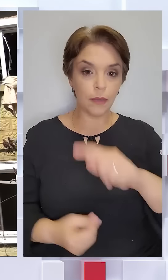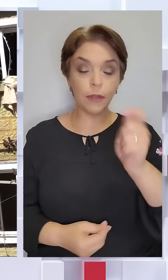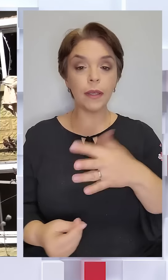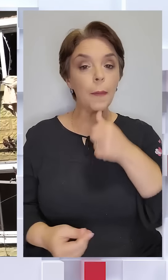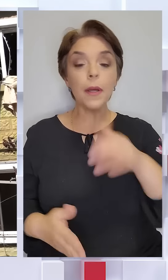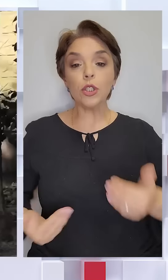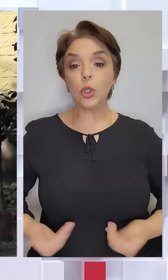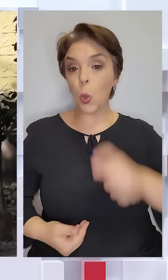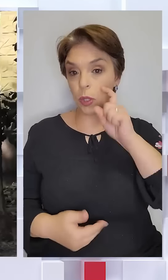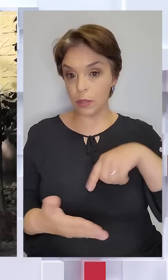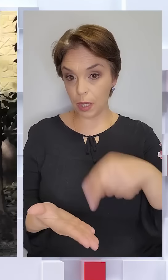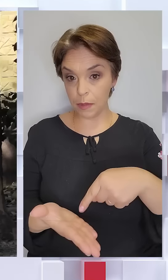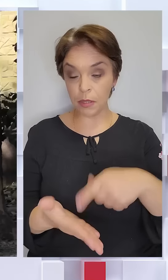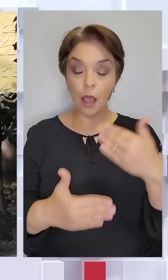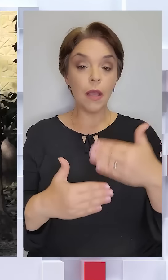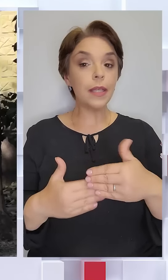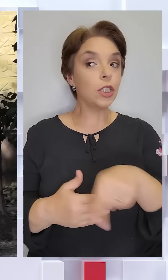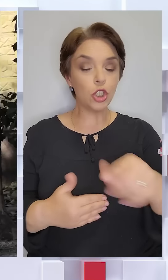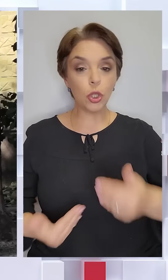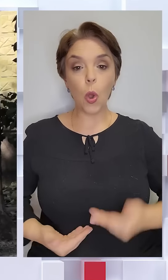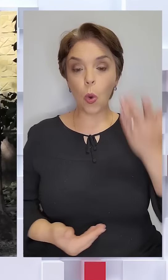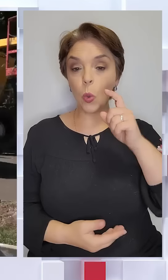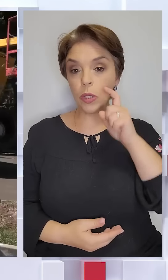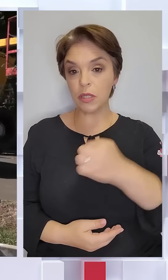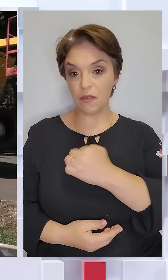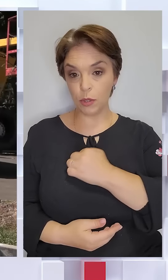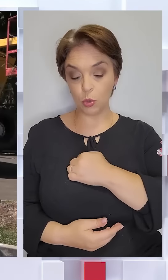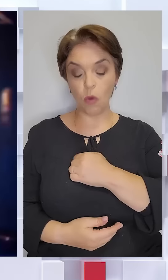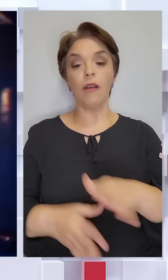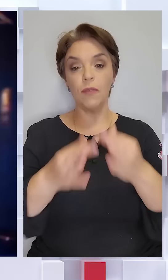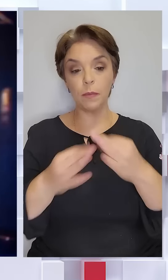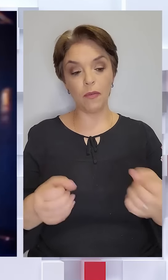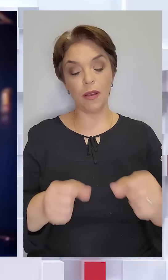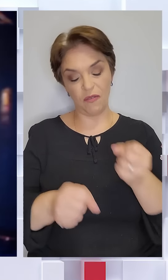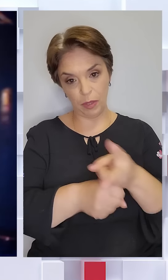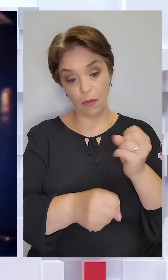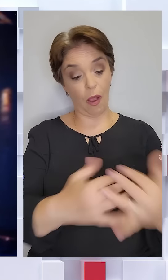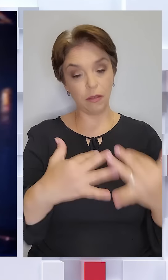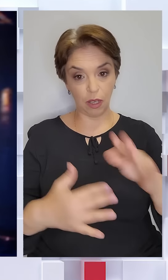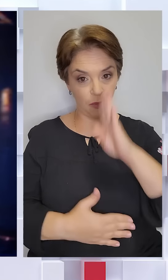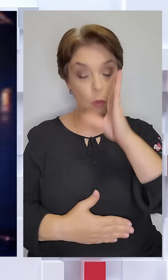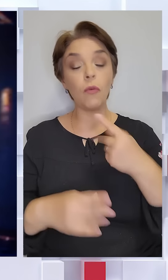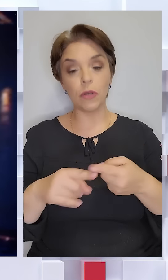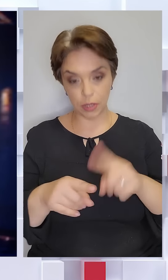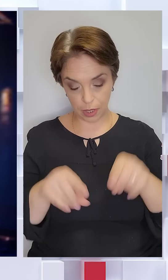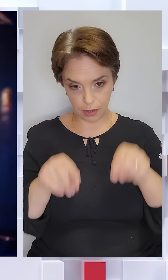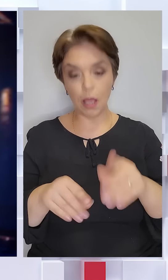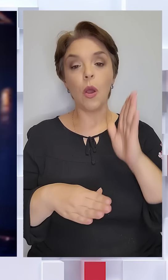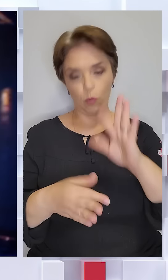який пережили українські міста і їх жителі, і коли українські військові відбивають атаки ворога, далі про все це